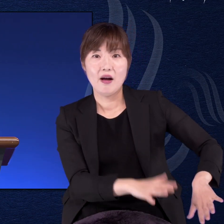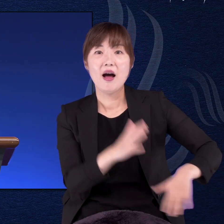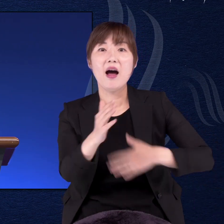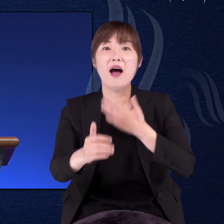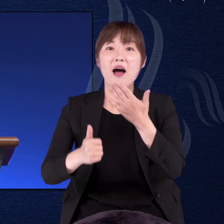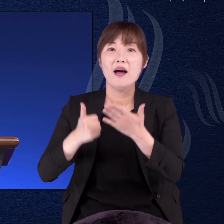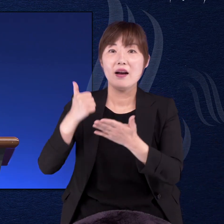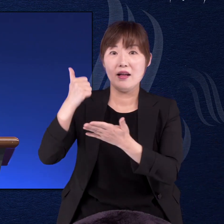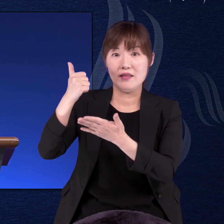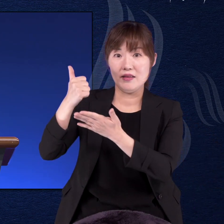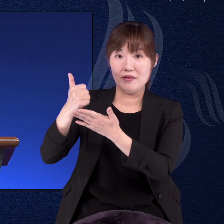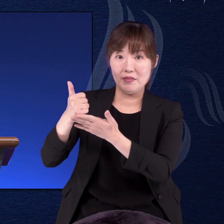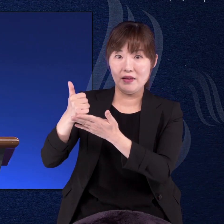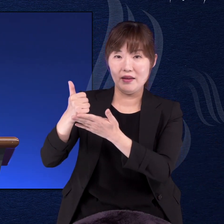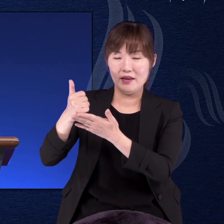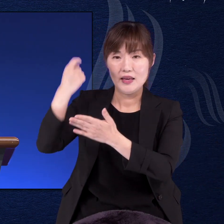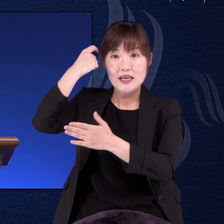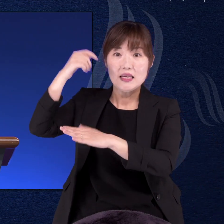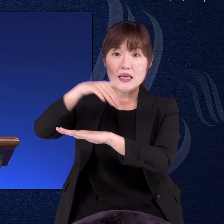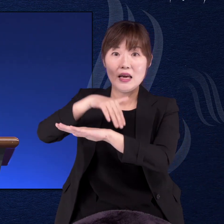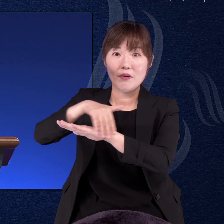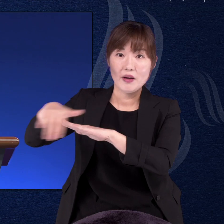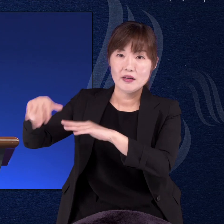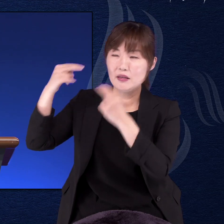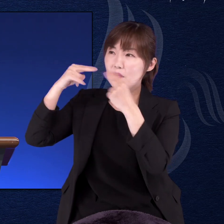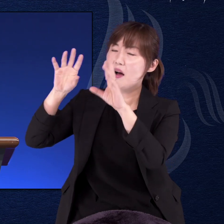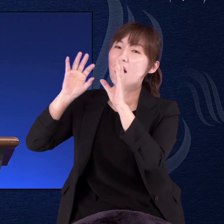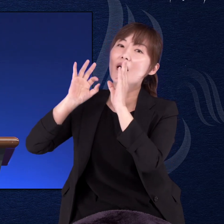하나님의 계획을 바라보시면